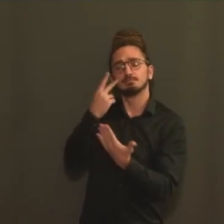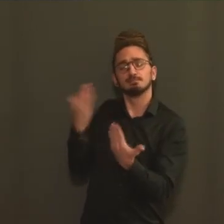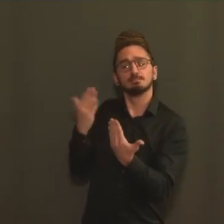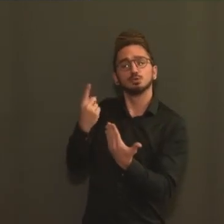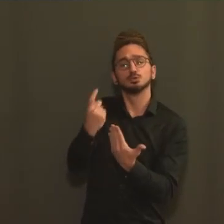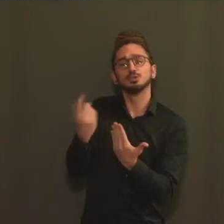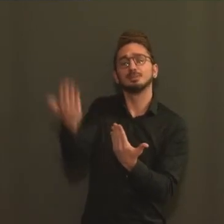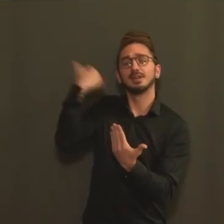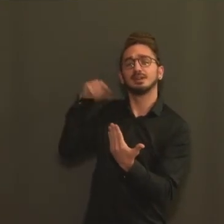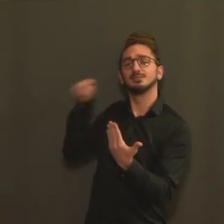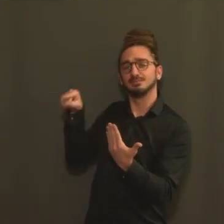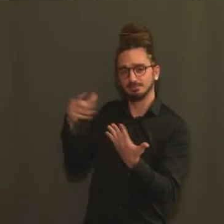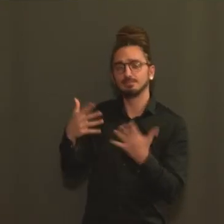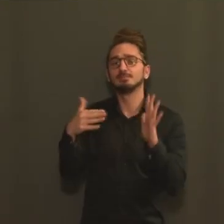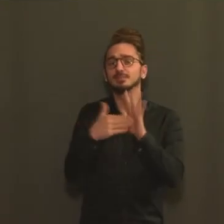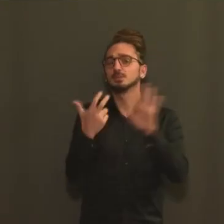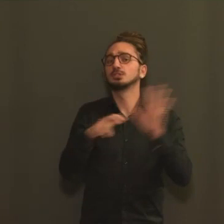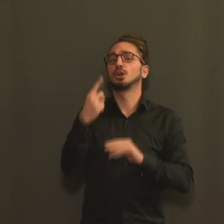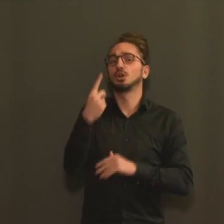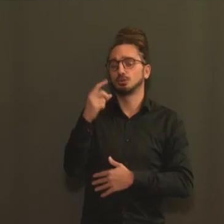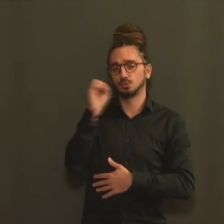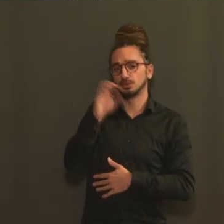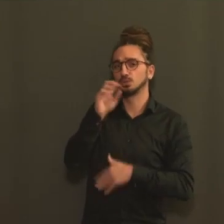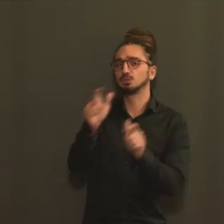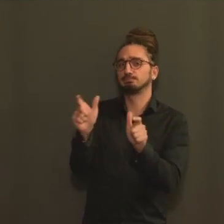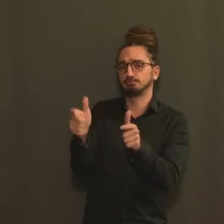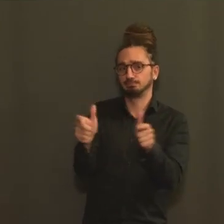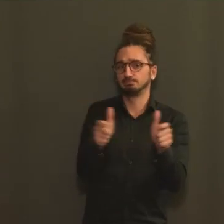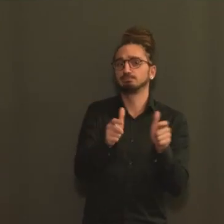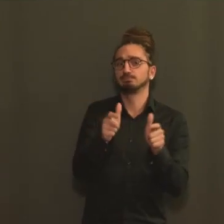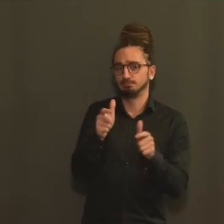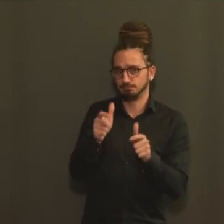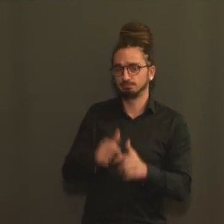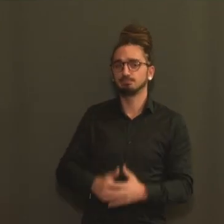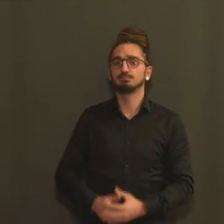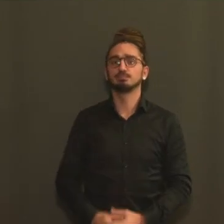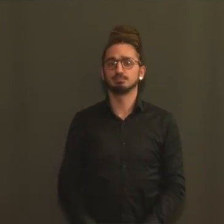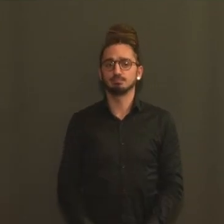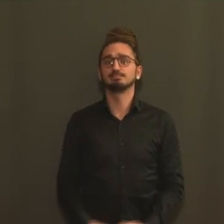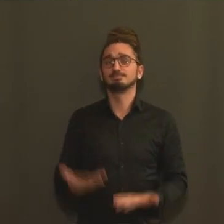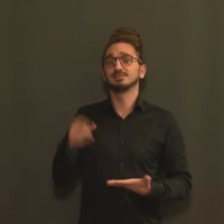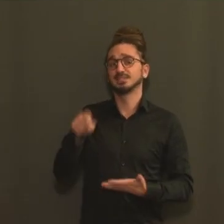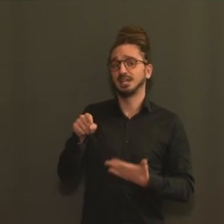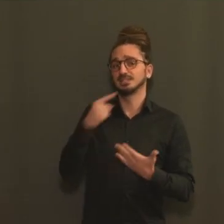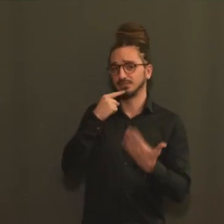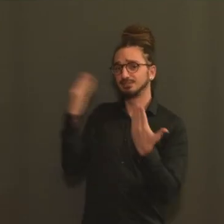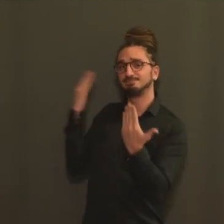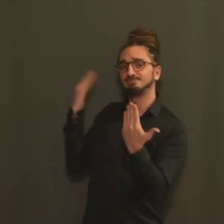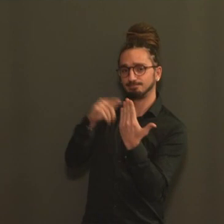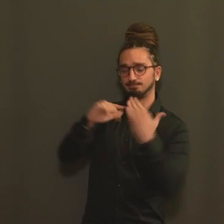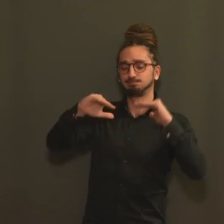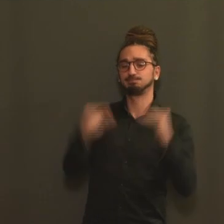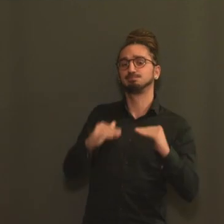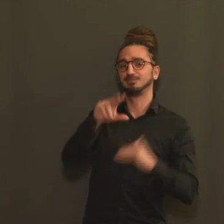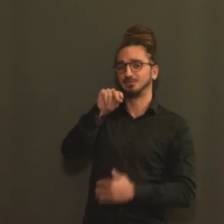qui ont été rapportés. Ceci est une diminution importante de 29%. Alors c'est vrai, il y a également une diminution du